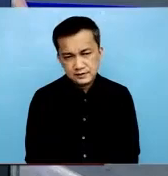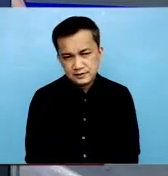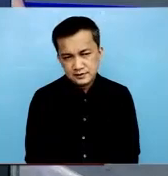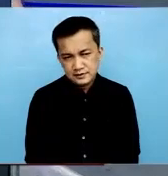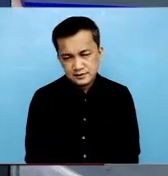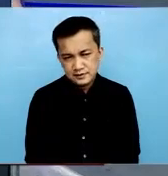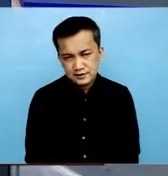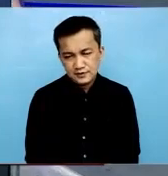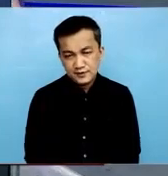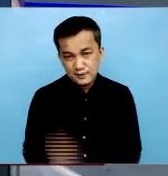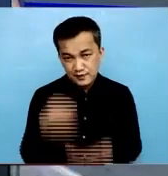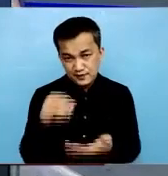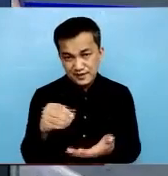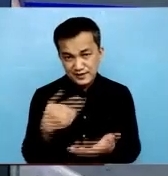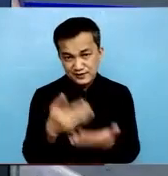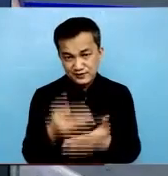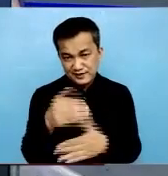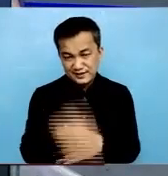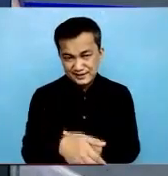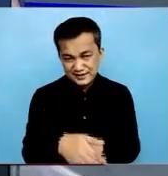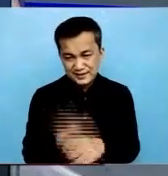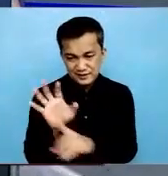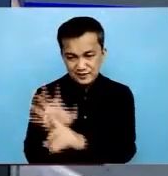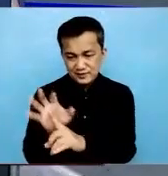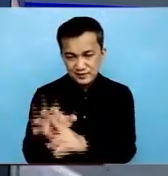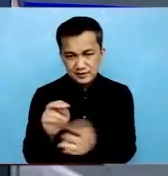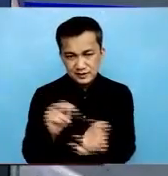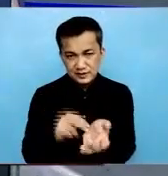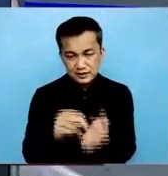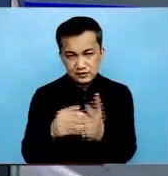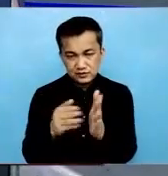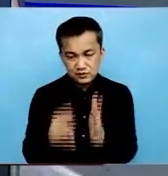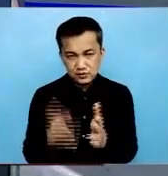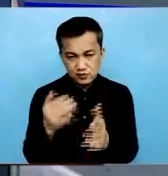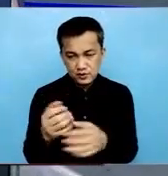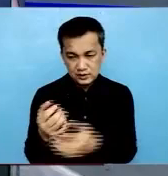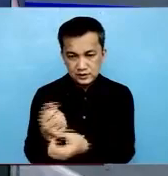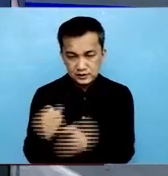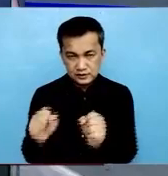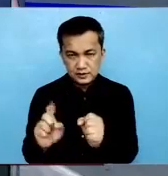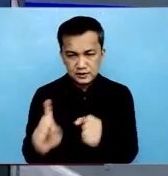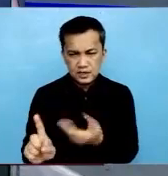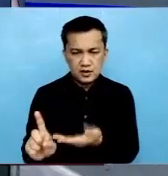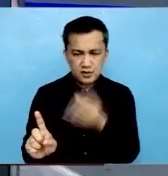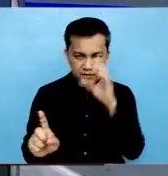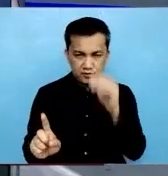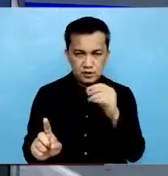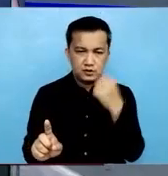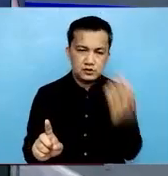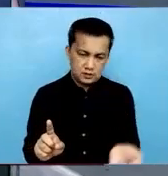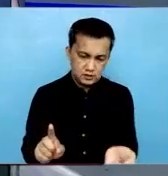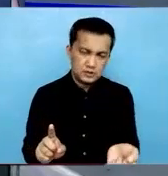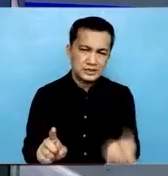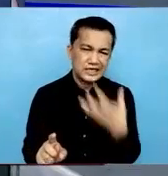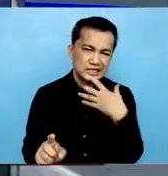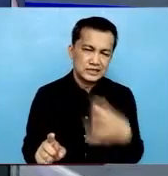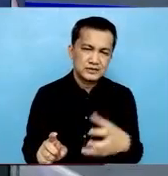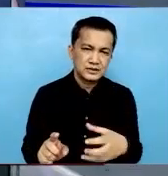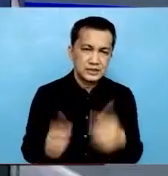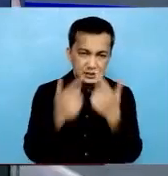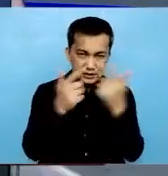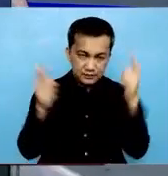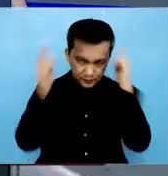At sa ating pabaong pampagood night, nag-viral ang isang nursing student matapos siyang iligtas ang isang lalaking hinimatay sa sobrang init sa Lapu-Lapu